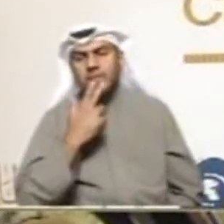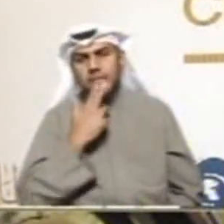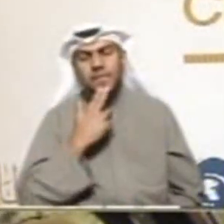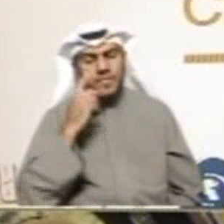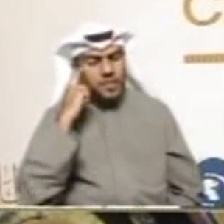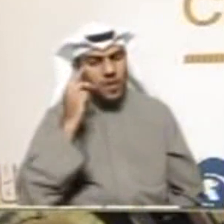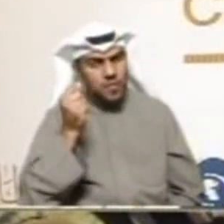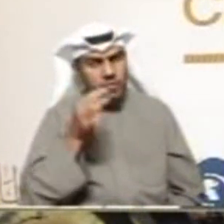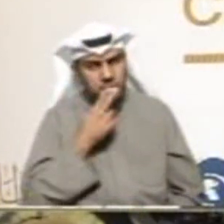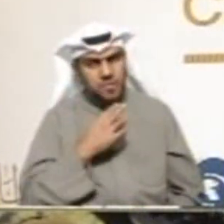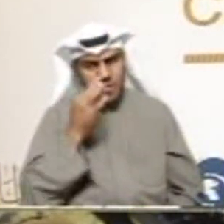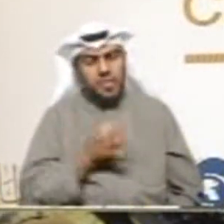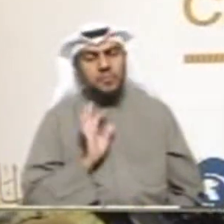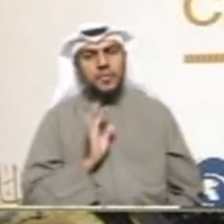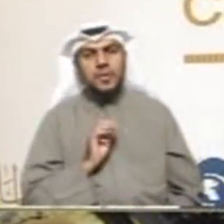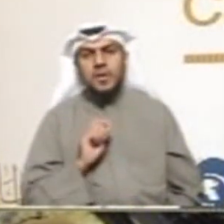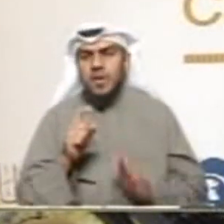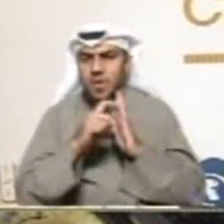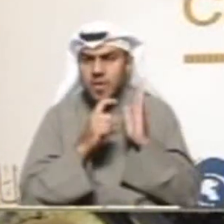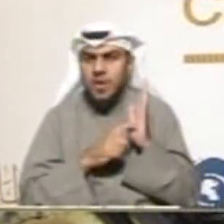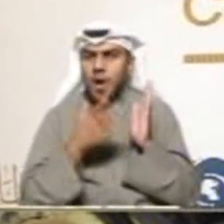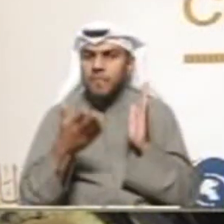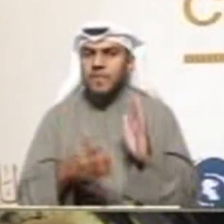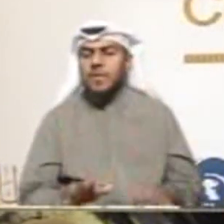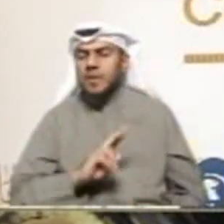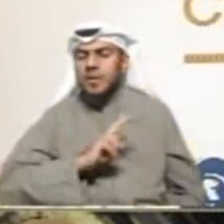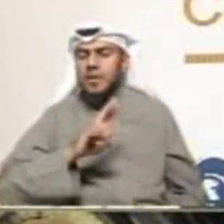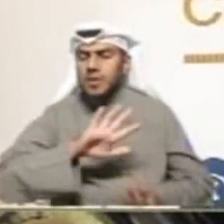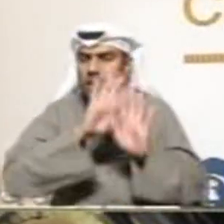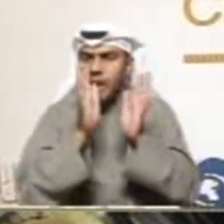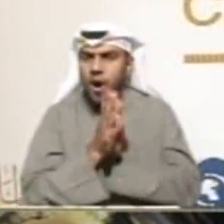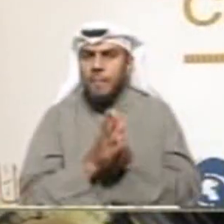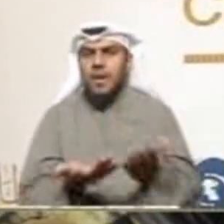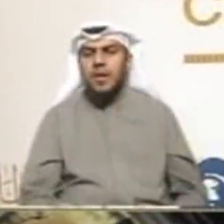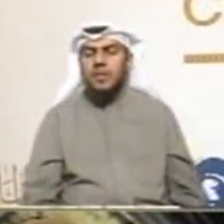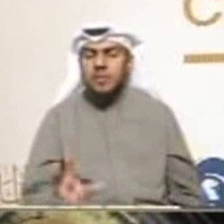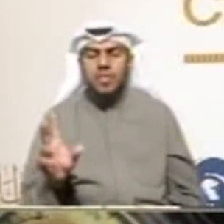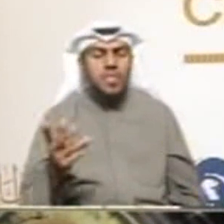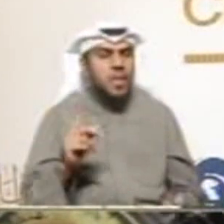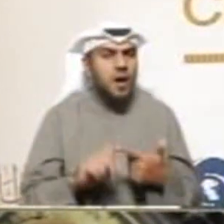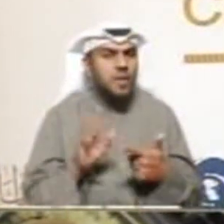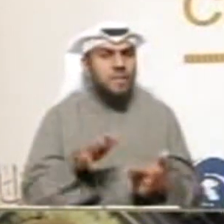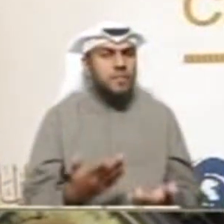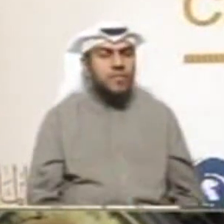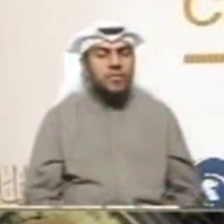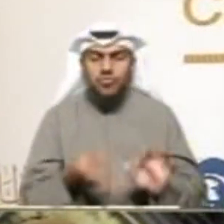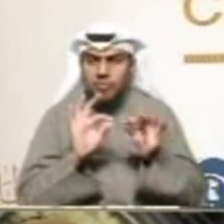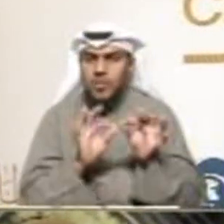خاصة لنظام الجمعيات العمومية والإفصاح عن النتائج، وبوابة